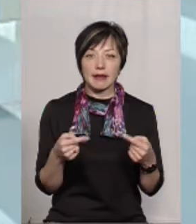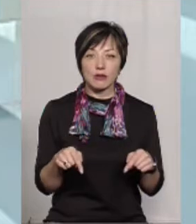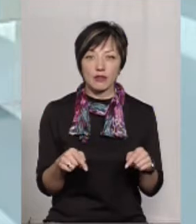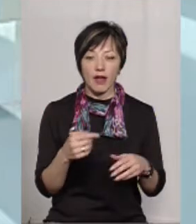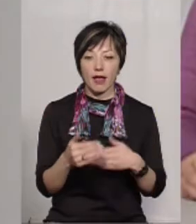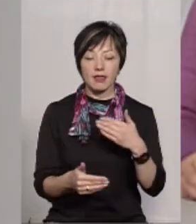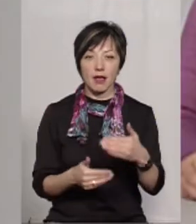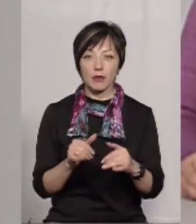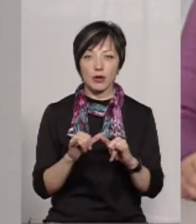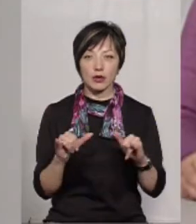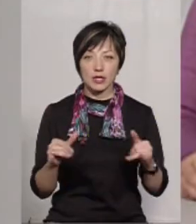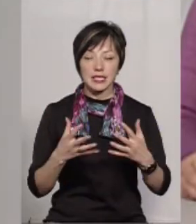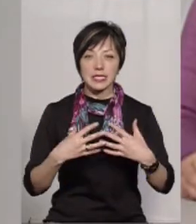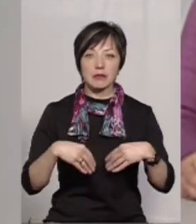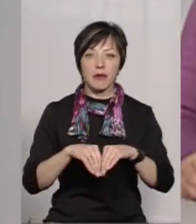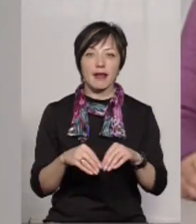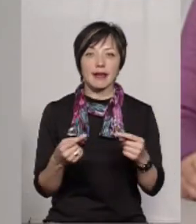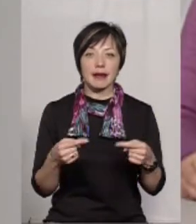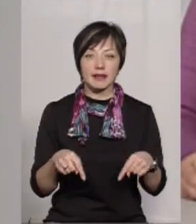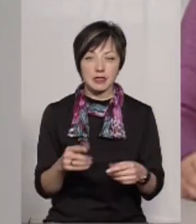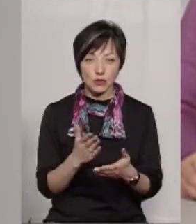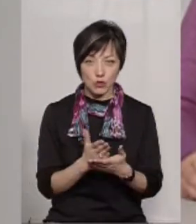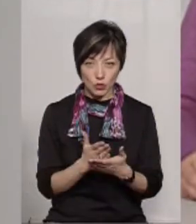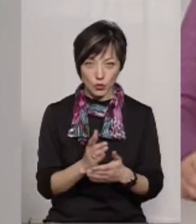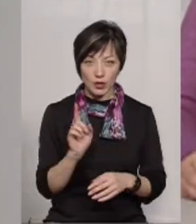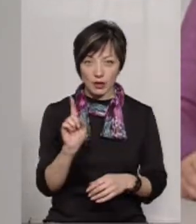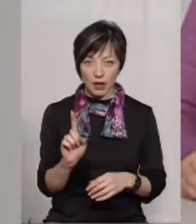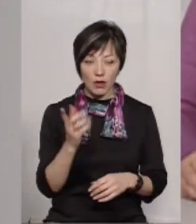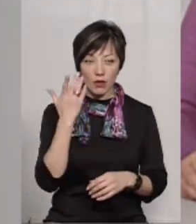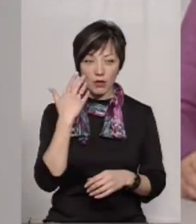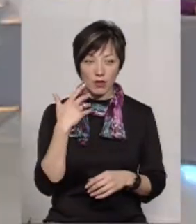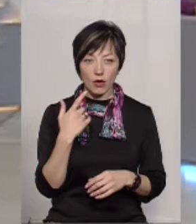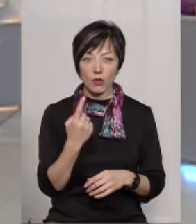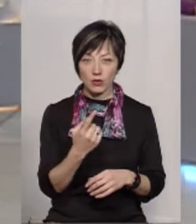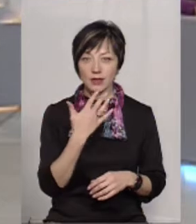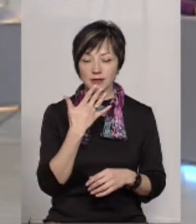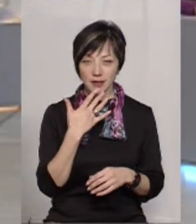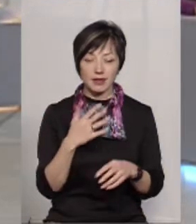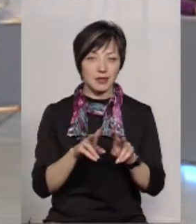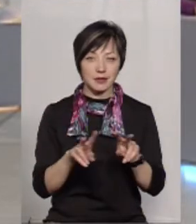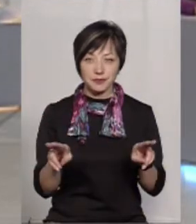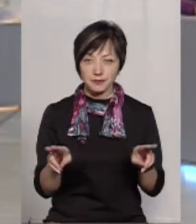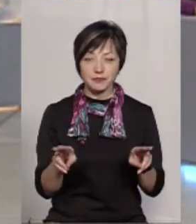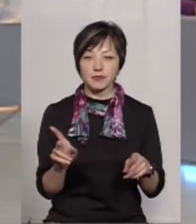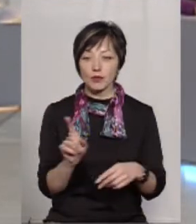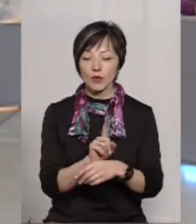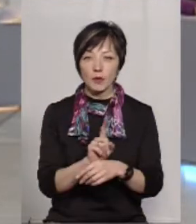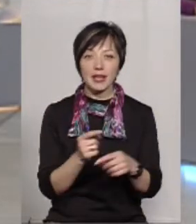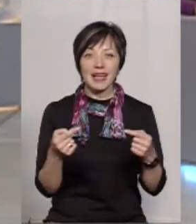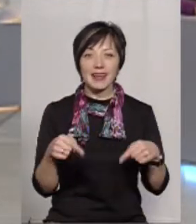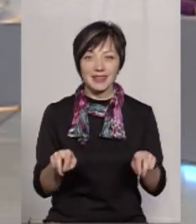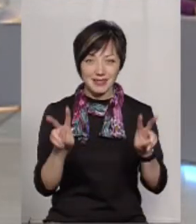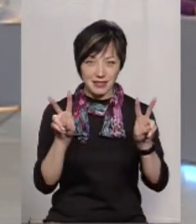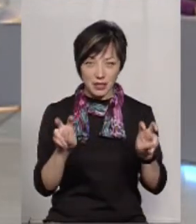етапів розвитку. І так називаємо сімейні кризи існують. І є навіть коли є одної національності. Так, є нормативні кризи,